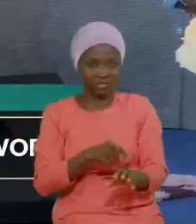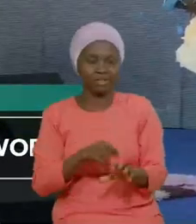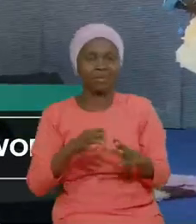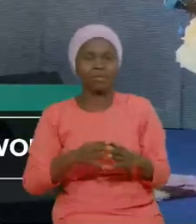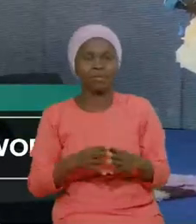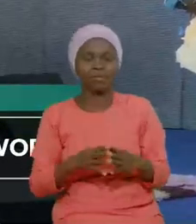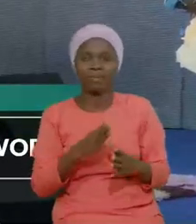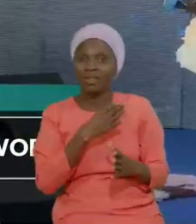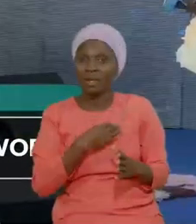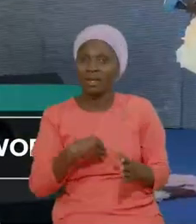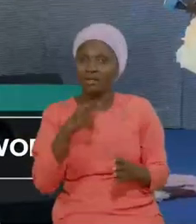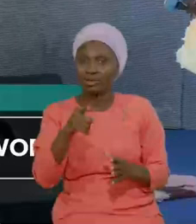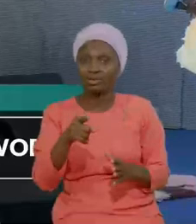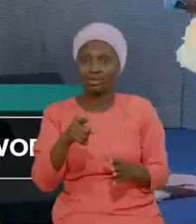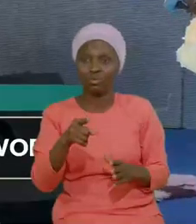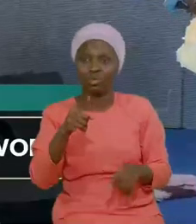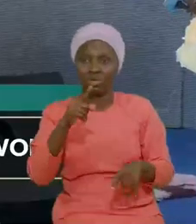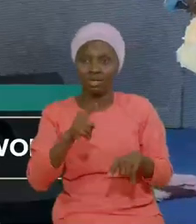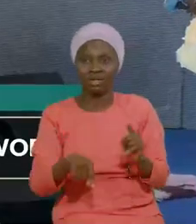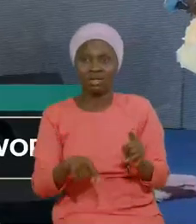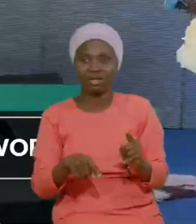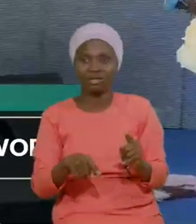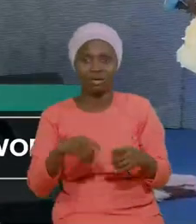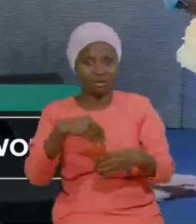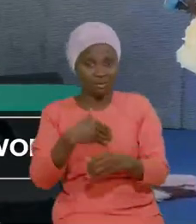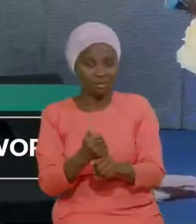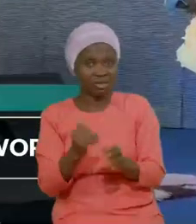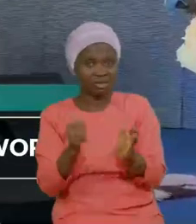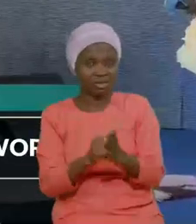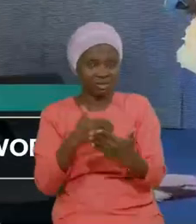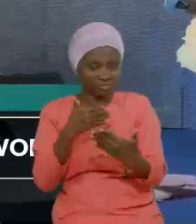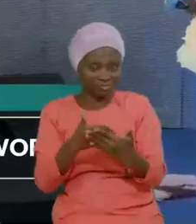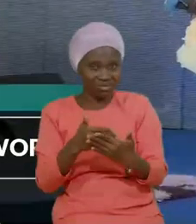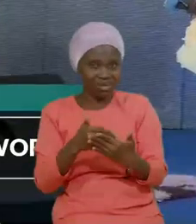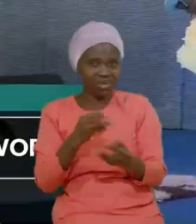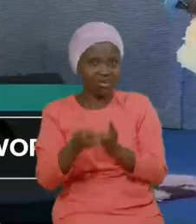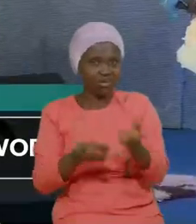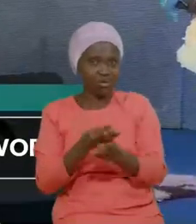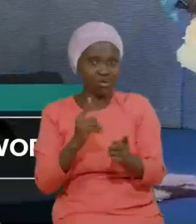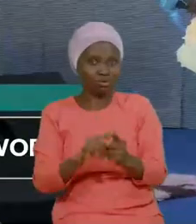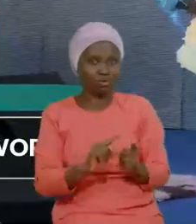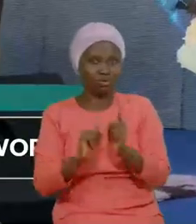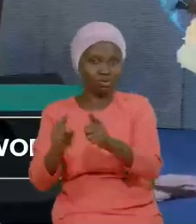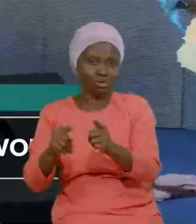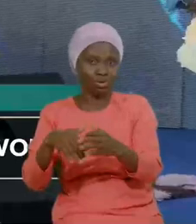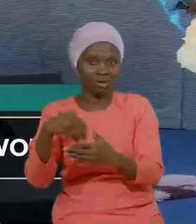Le monde qui t'environne à tout moment. Immediate world to go outside far.